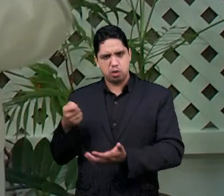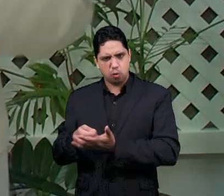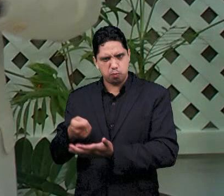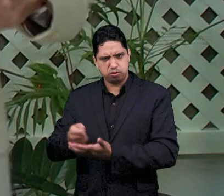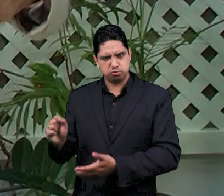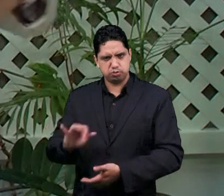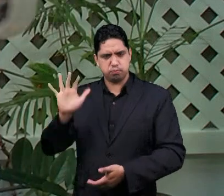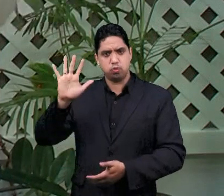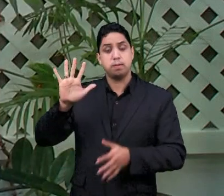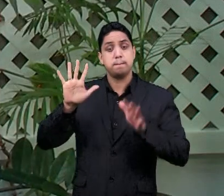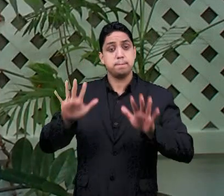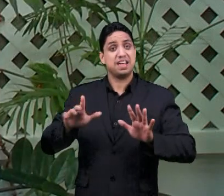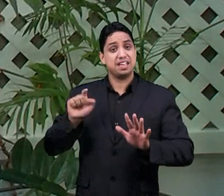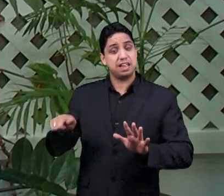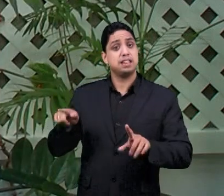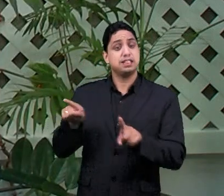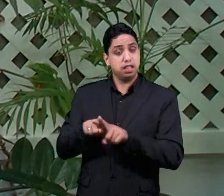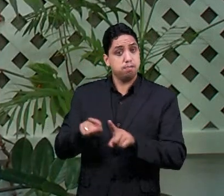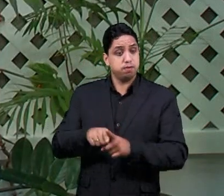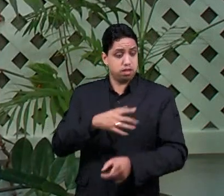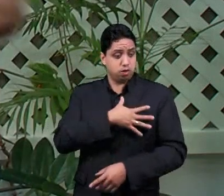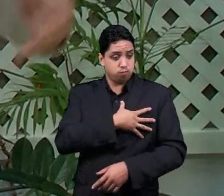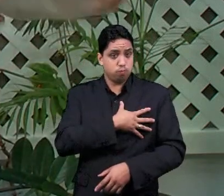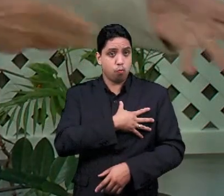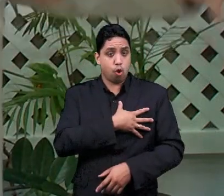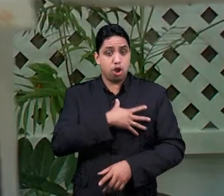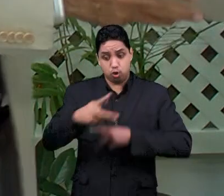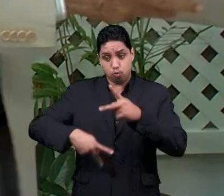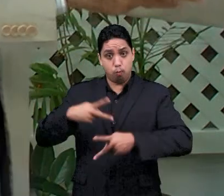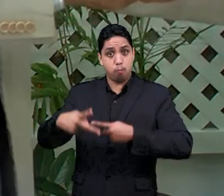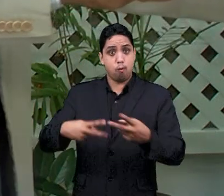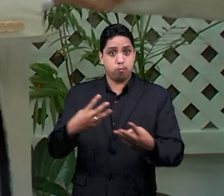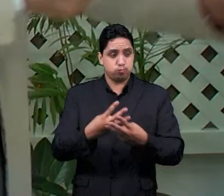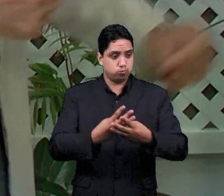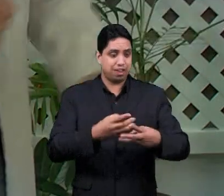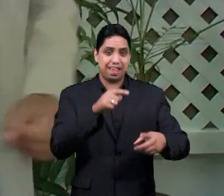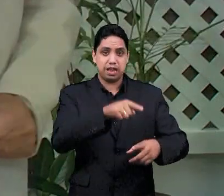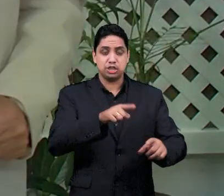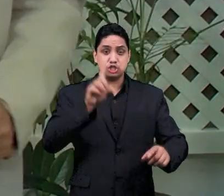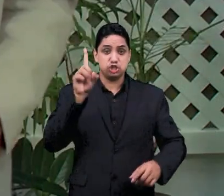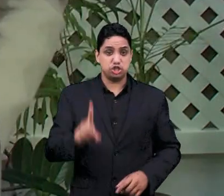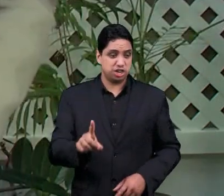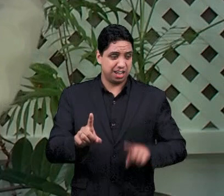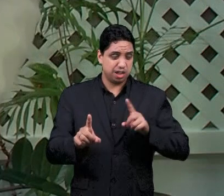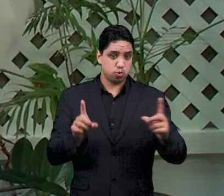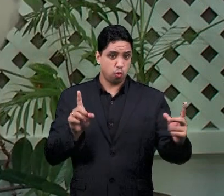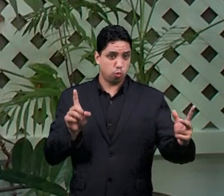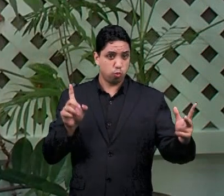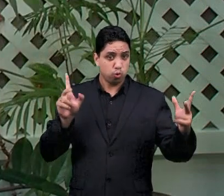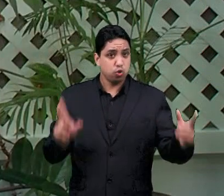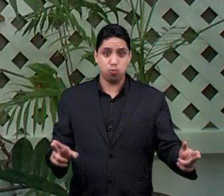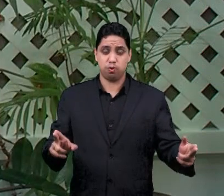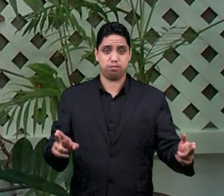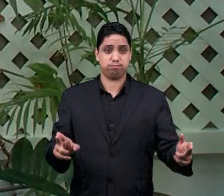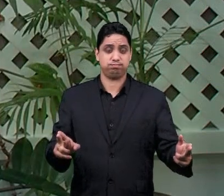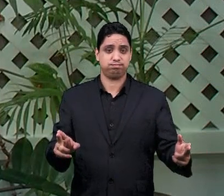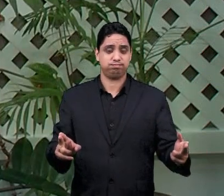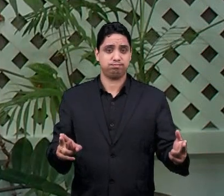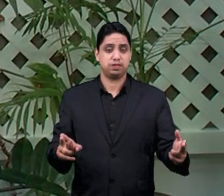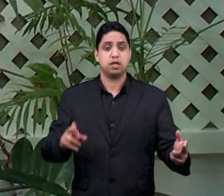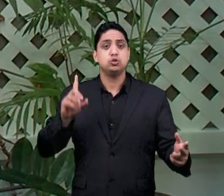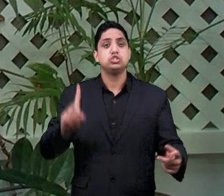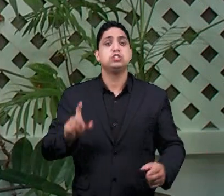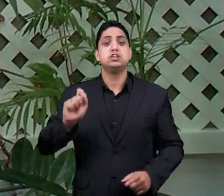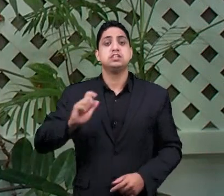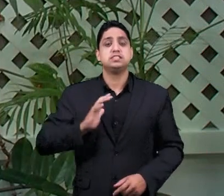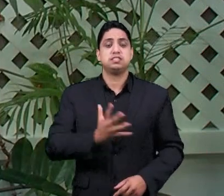malgré qu'il était un recouvreur d'impôts, il était aussi un enfant d'Abraham. Il avait les mêmes droits qu'Israël avait aussi. C'était le droit